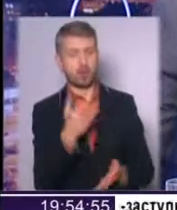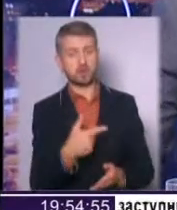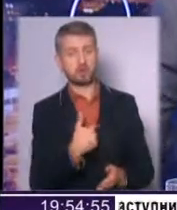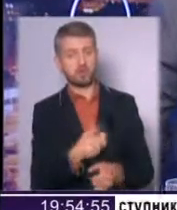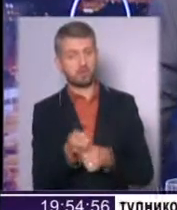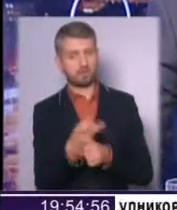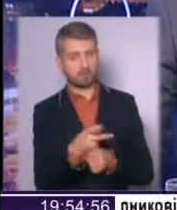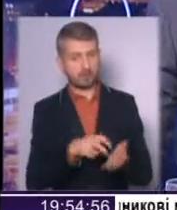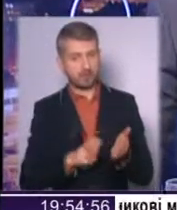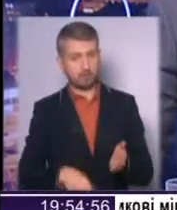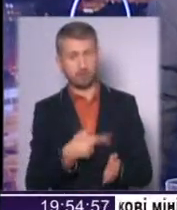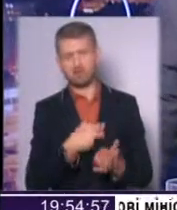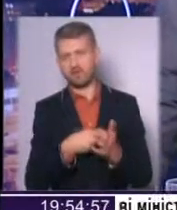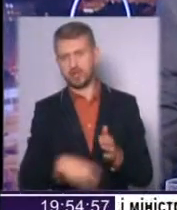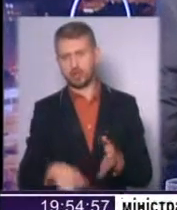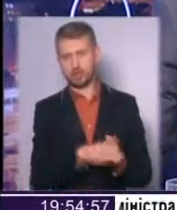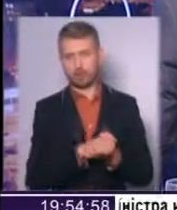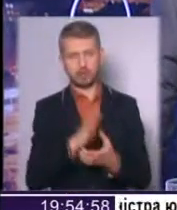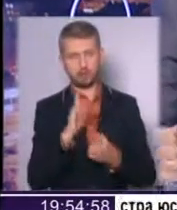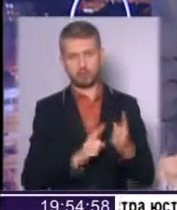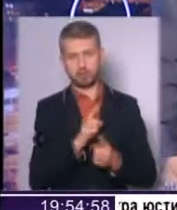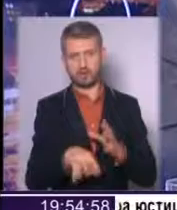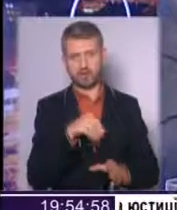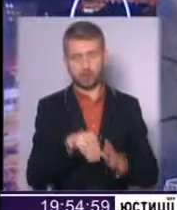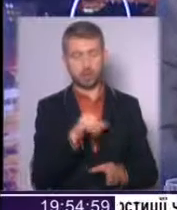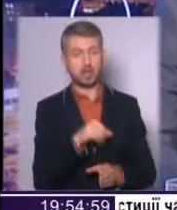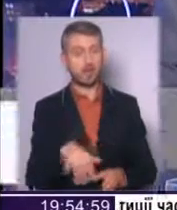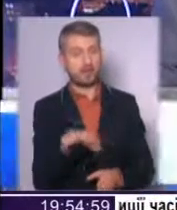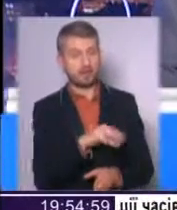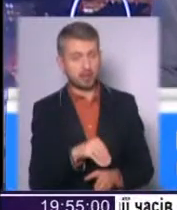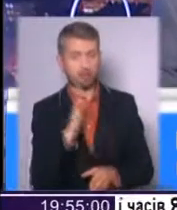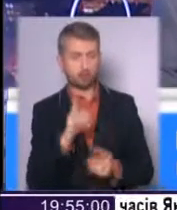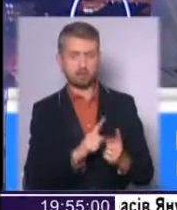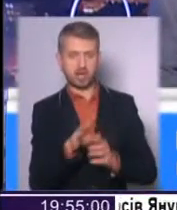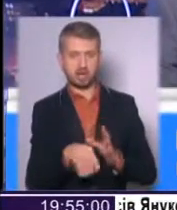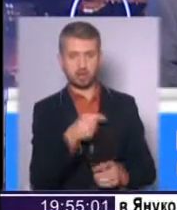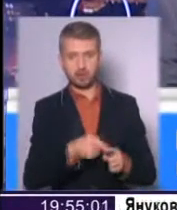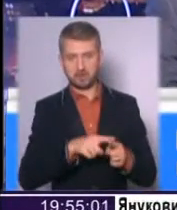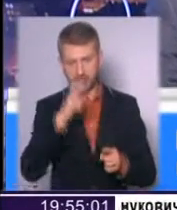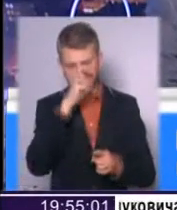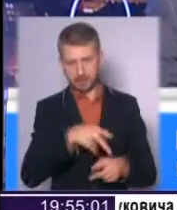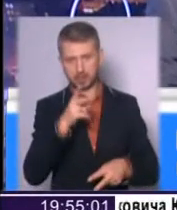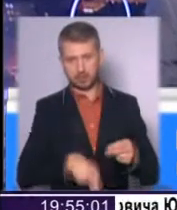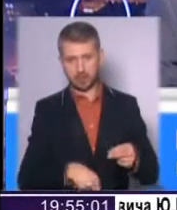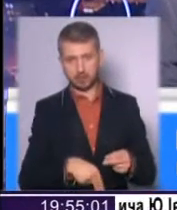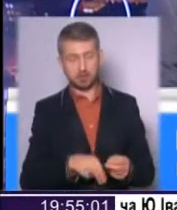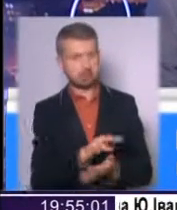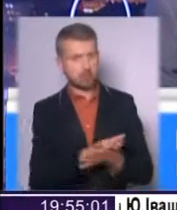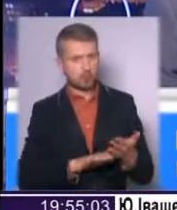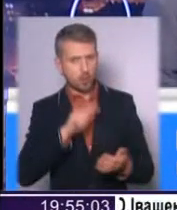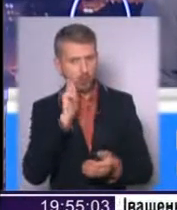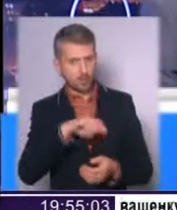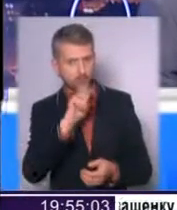Тому, в принципі, так, закон не ідеальний, але багато позитиву вніс. Тому я все ж таки, я з вами згідний, що